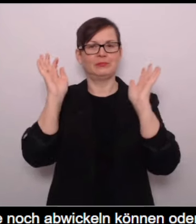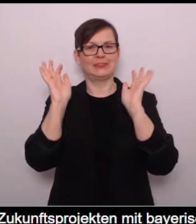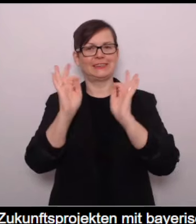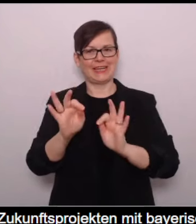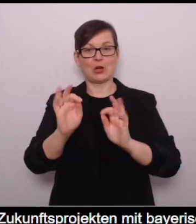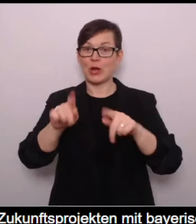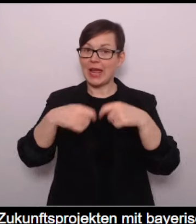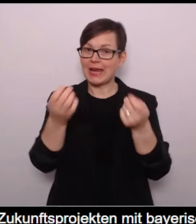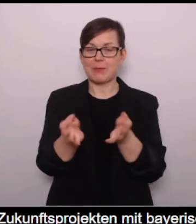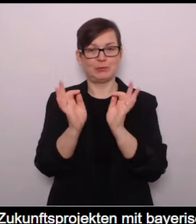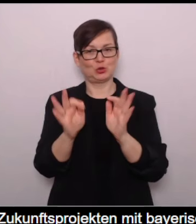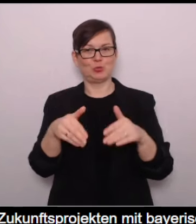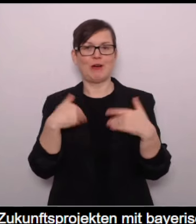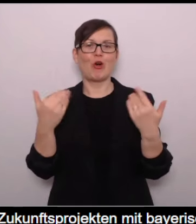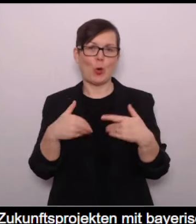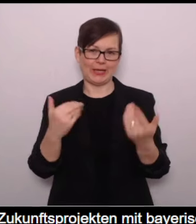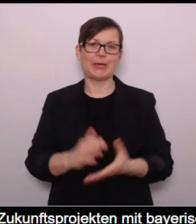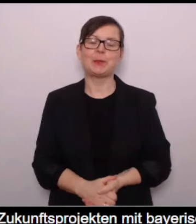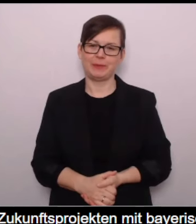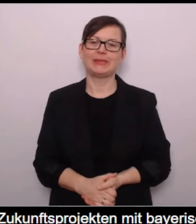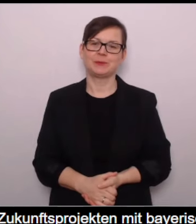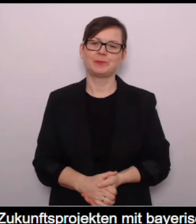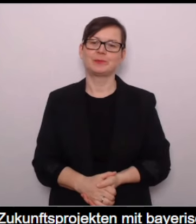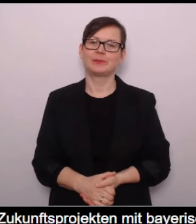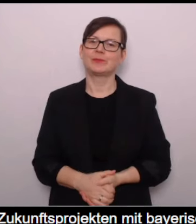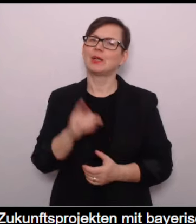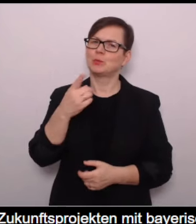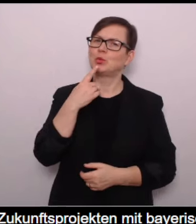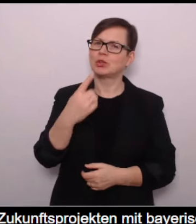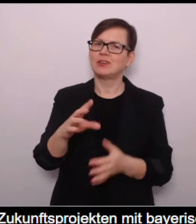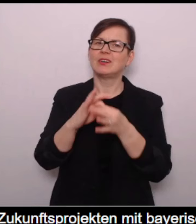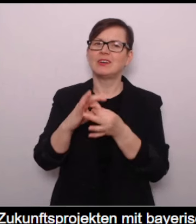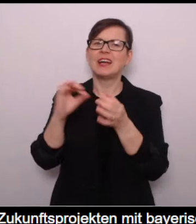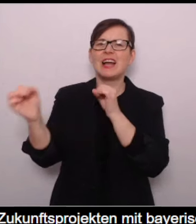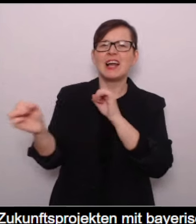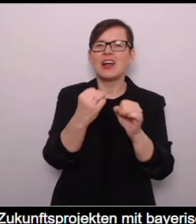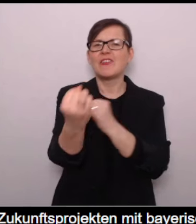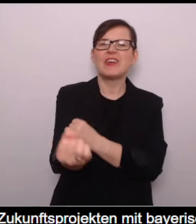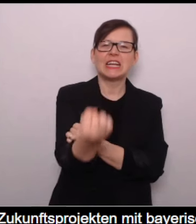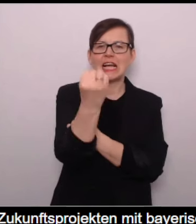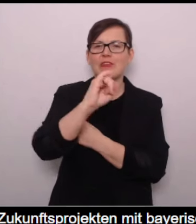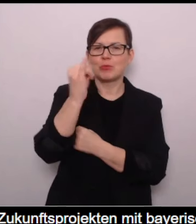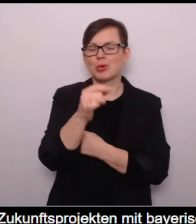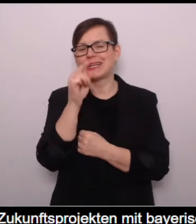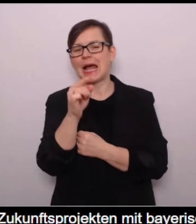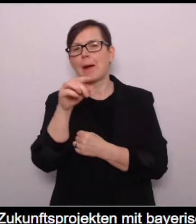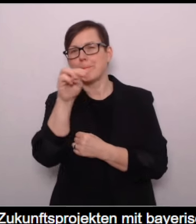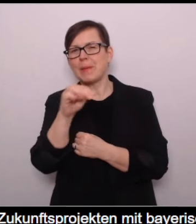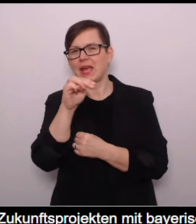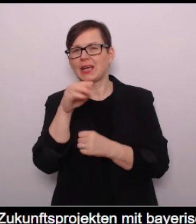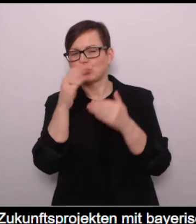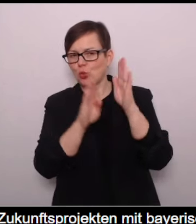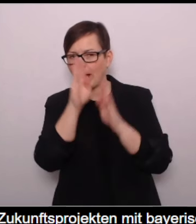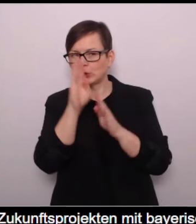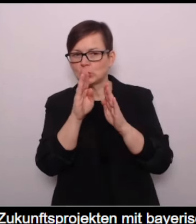Haushaltsklausur. Und ich freue mich darauf, dass wir zu so guten Ergebnissen gekommen sind. Auch von mir noch einen Satz der Bewertung zum